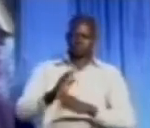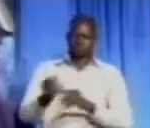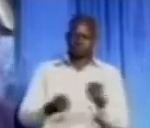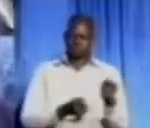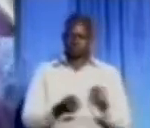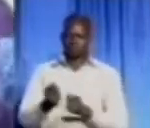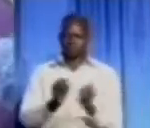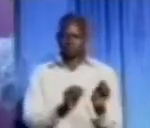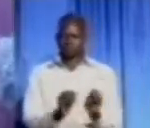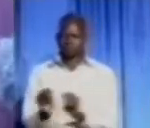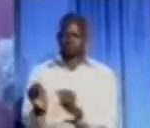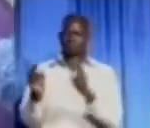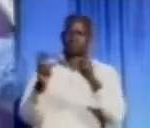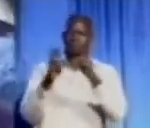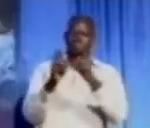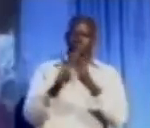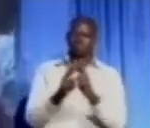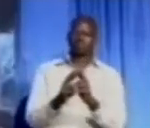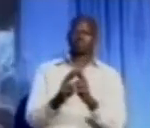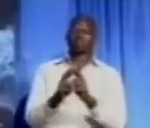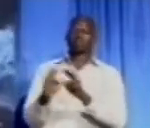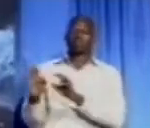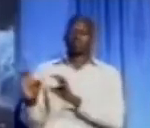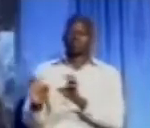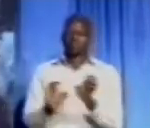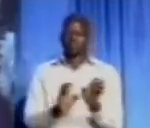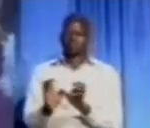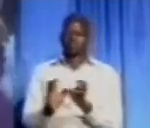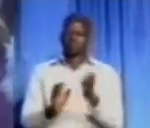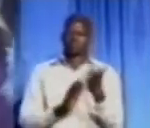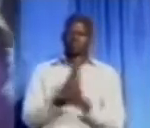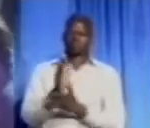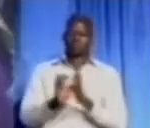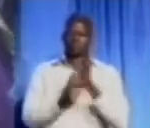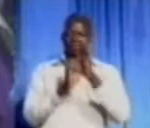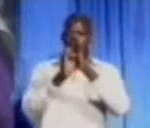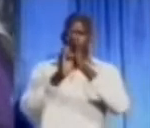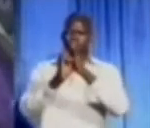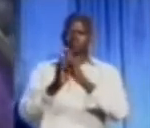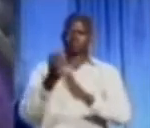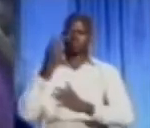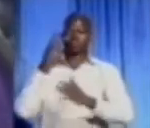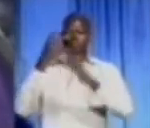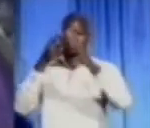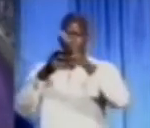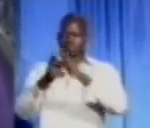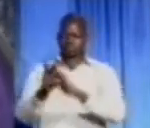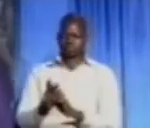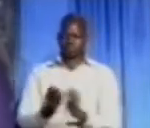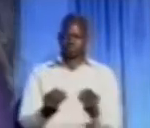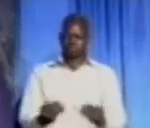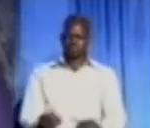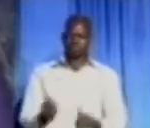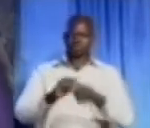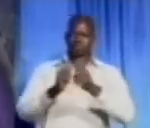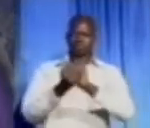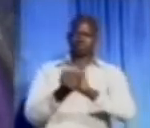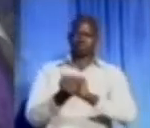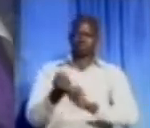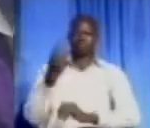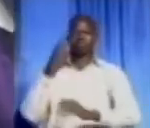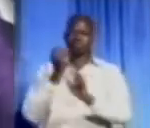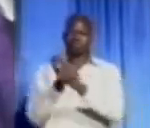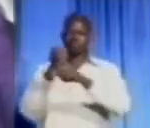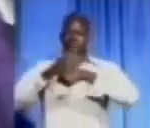qui sait organiser une réunion, animer, par exemple, faire de la prospective, gérer un conflit au sein d'une organisation, faire de la prospective, la